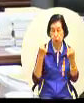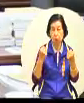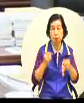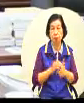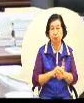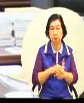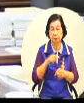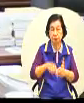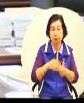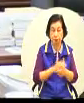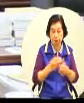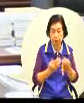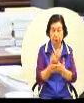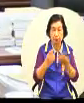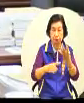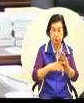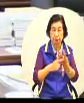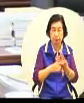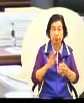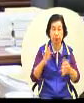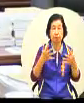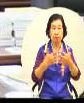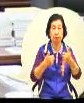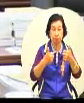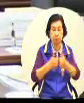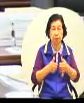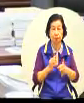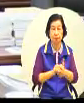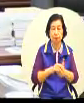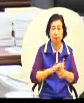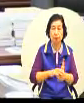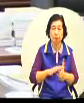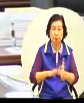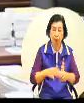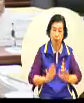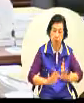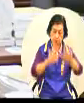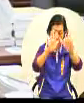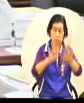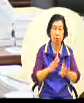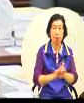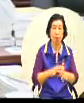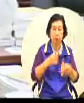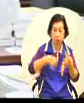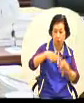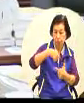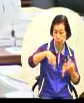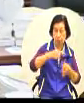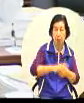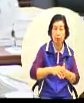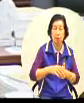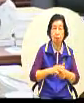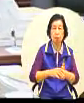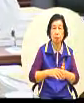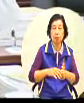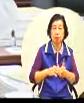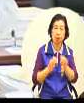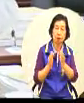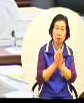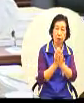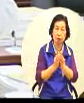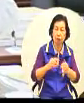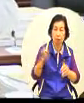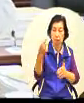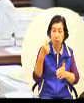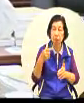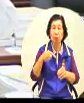会有机会来成长转型。我们桃园区啊，目前呢有很多是这样